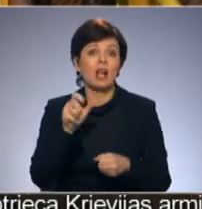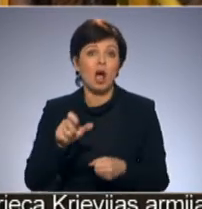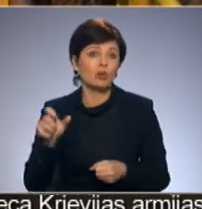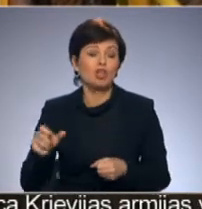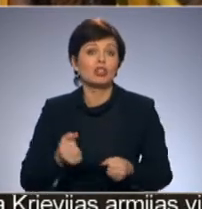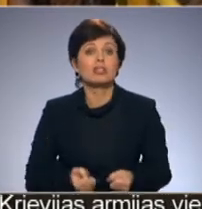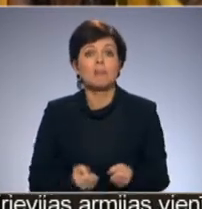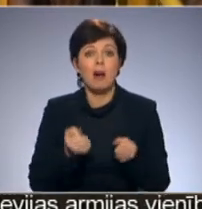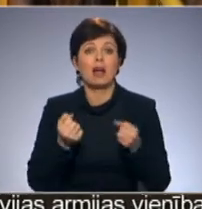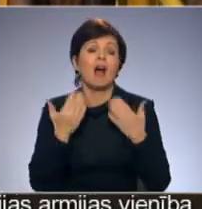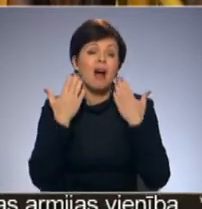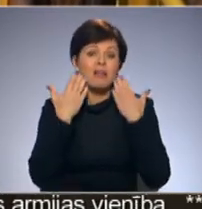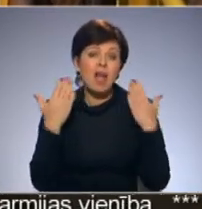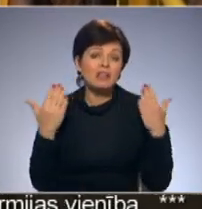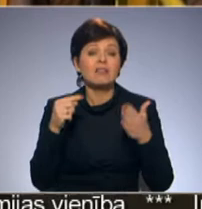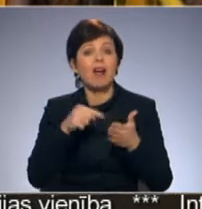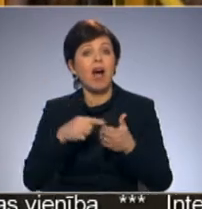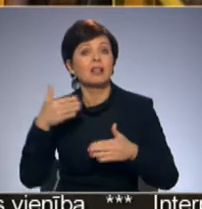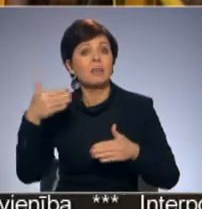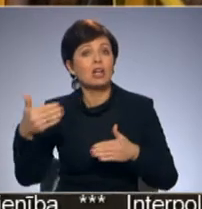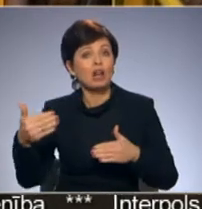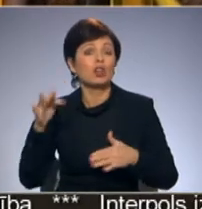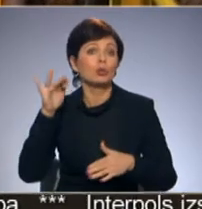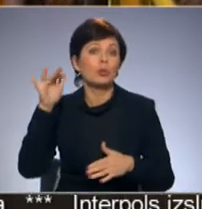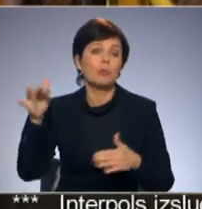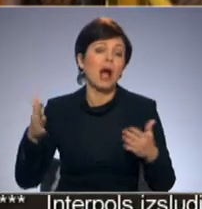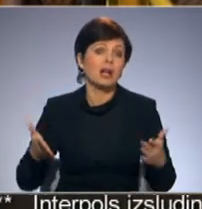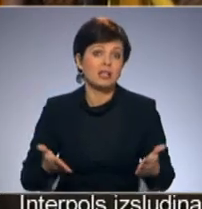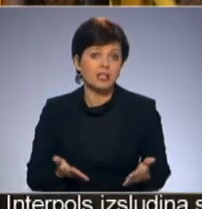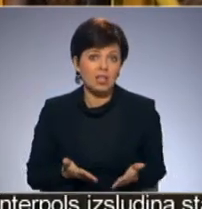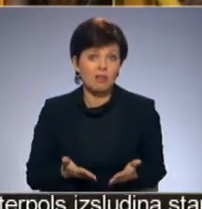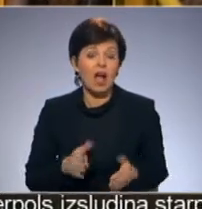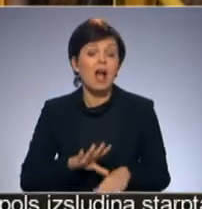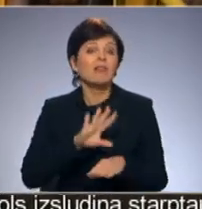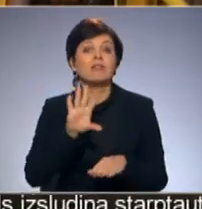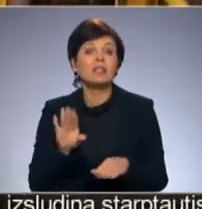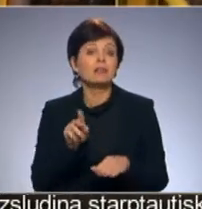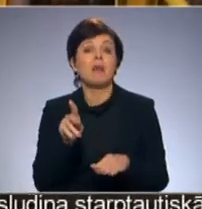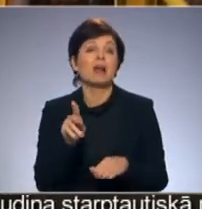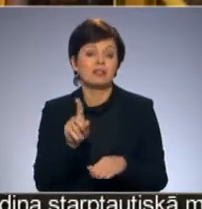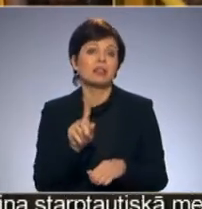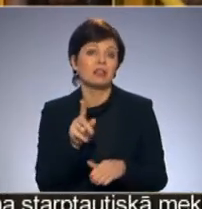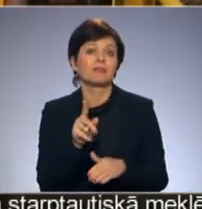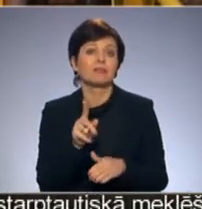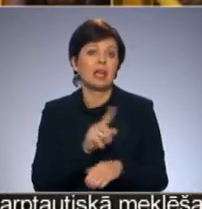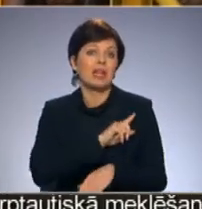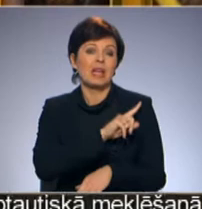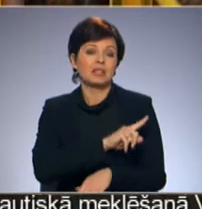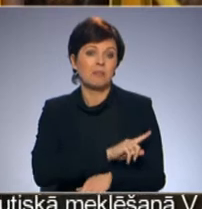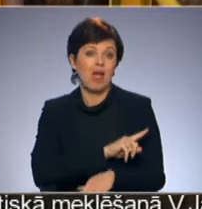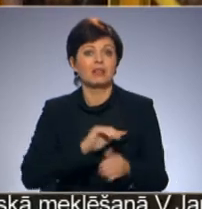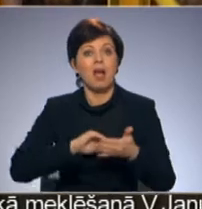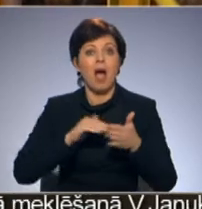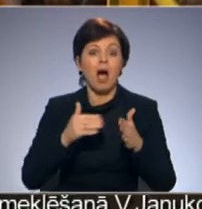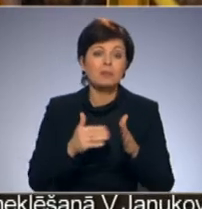smags periods neziņa priekšā, neziņa turpmākai dzīvei, neziņa. Nu, vismaz tagad pavērās kaut kādas iespējas, kaut kādu apstākļu, mēs